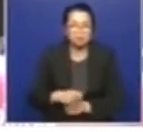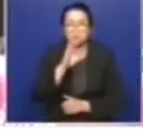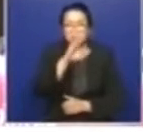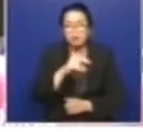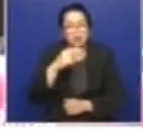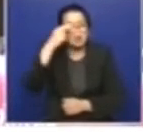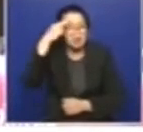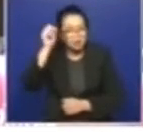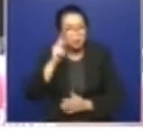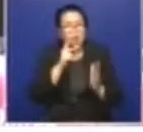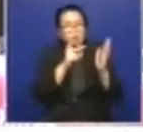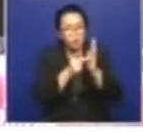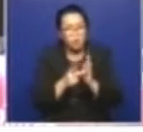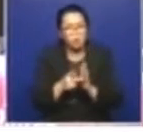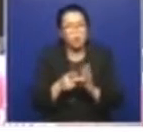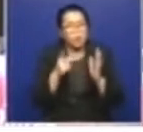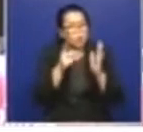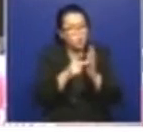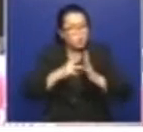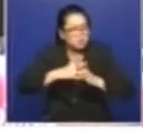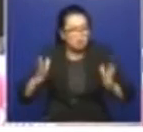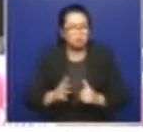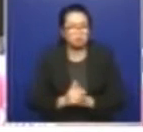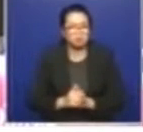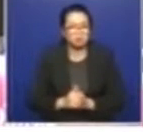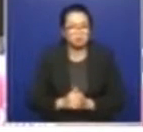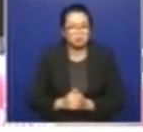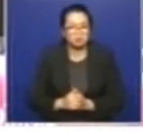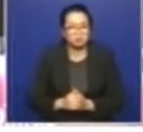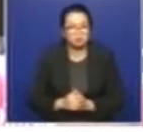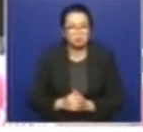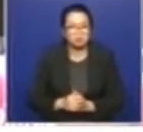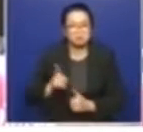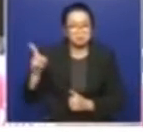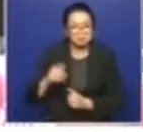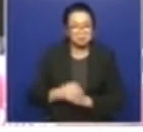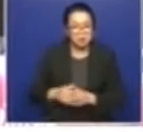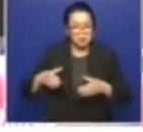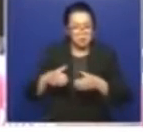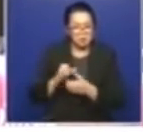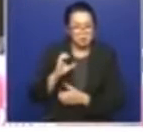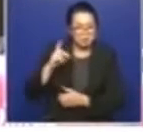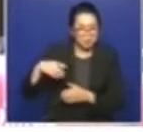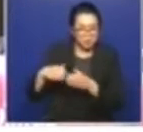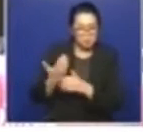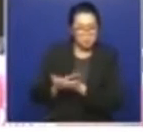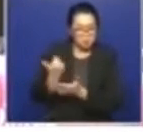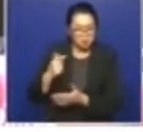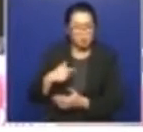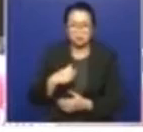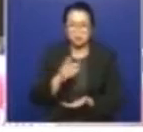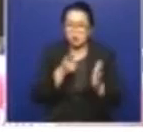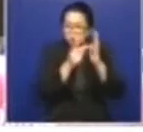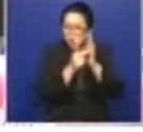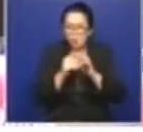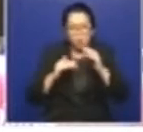จะกู้ทั้งทีก็กู้มันเยอะกว่านี้เลยนะเจ้าสัวน่ะท่านพูดไม่ผิดนะอย่าทำแค่นี้ทำให้มันถึงไปเลยผ